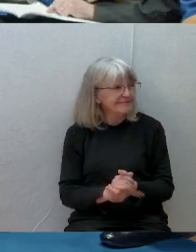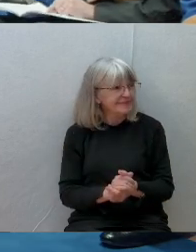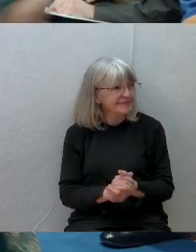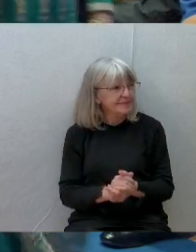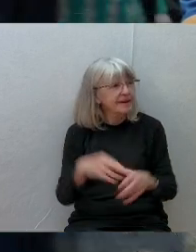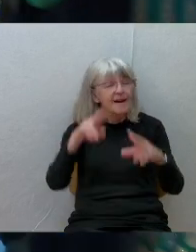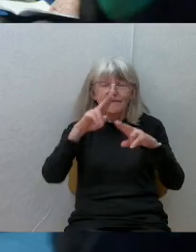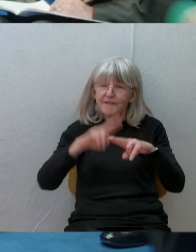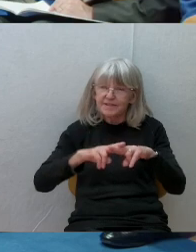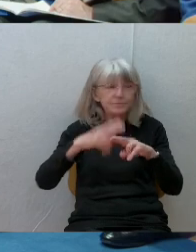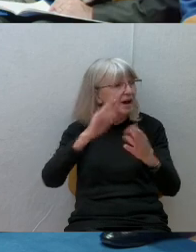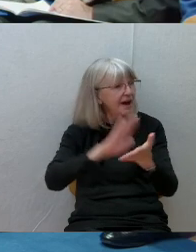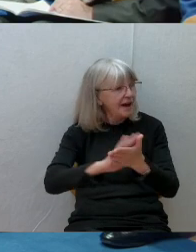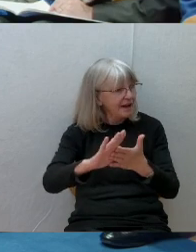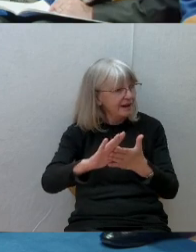Fatima Malik.